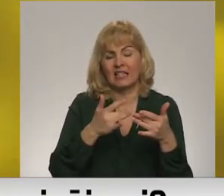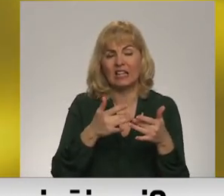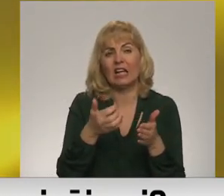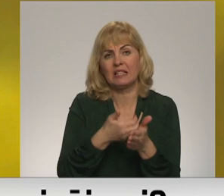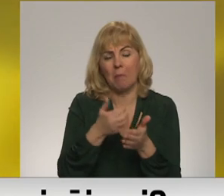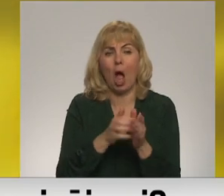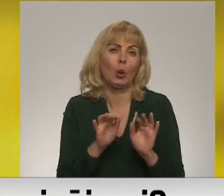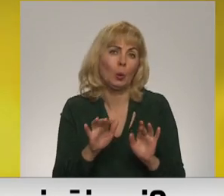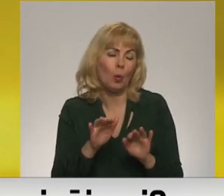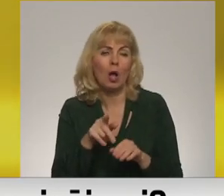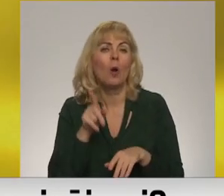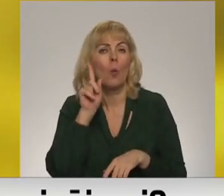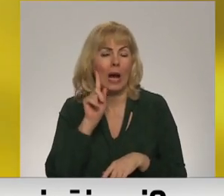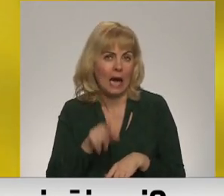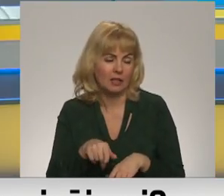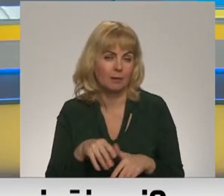būtu jāzina?